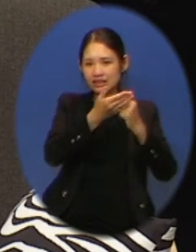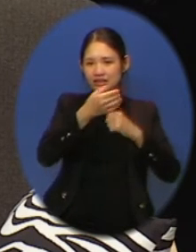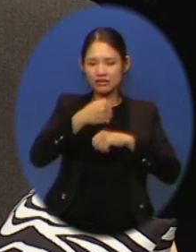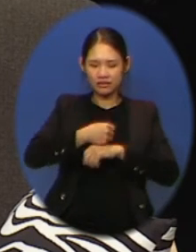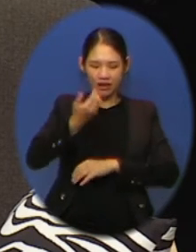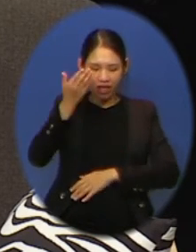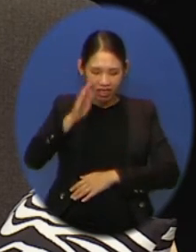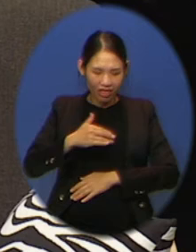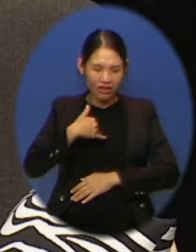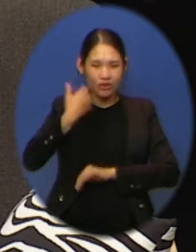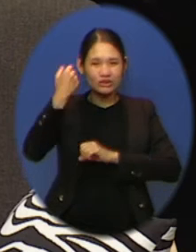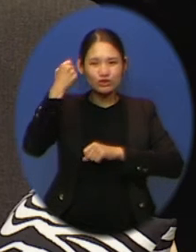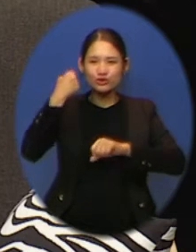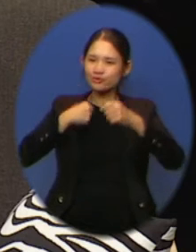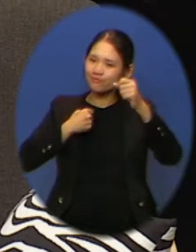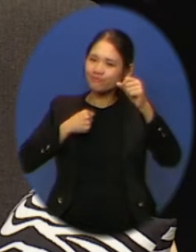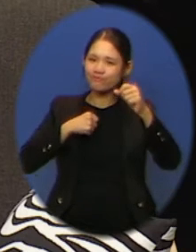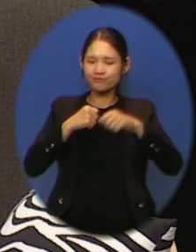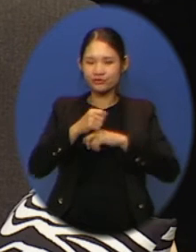다니고